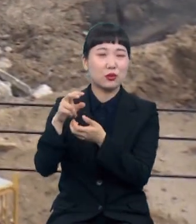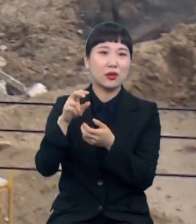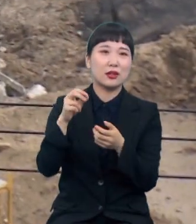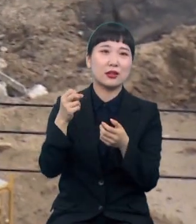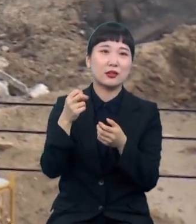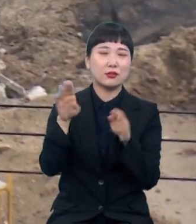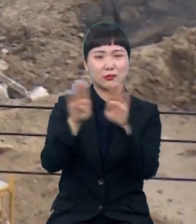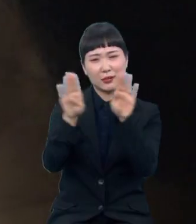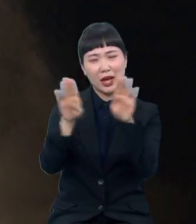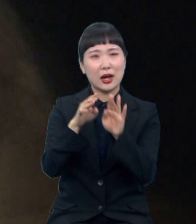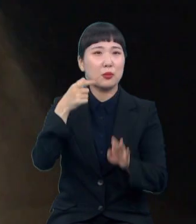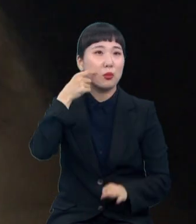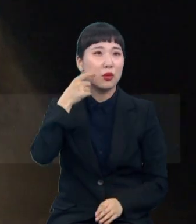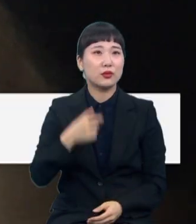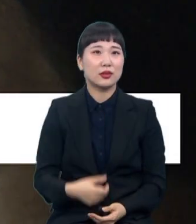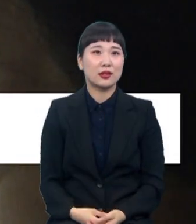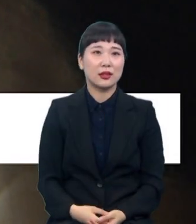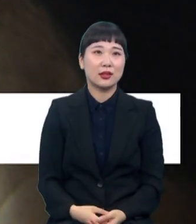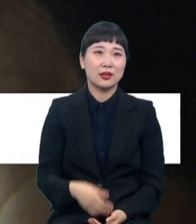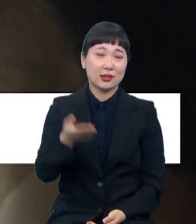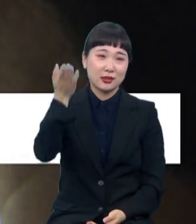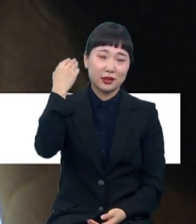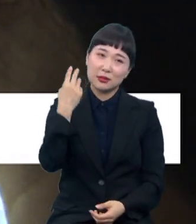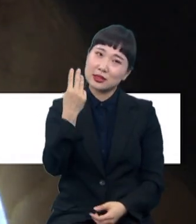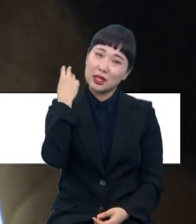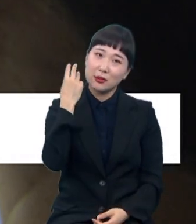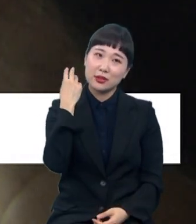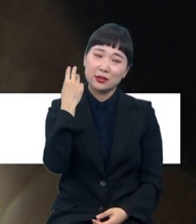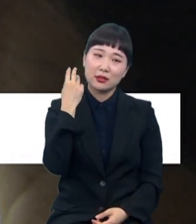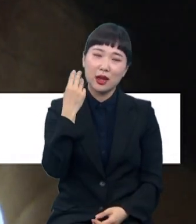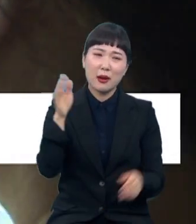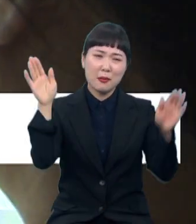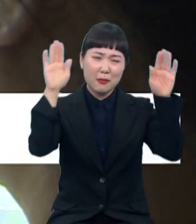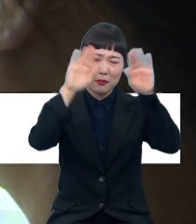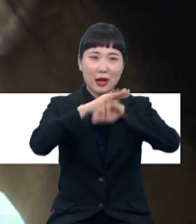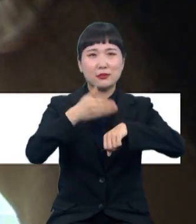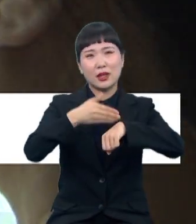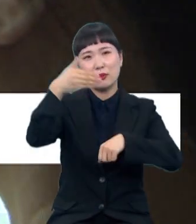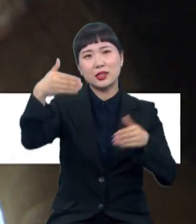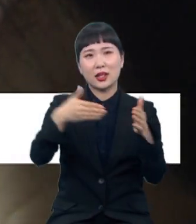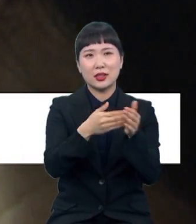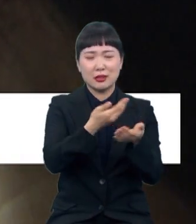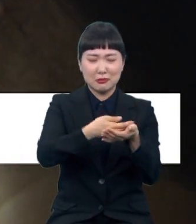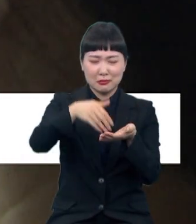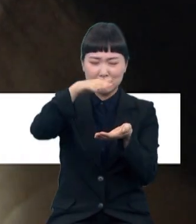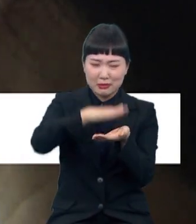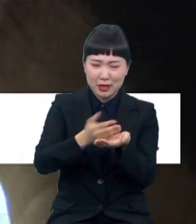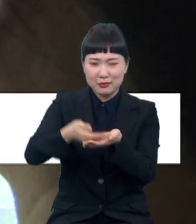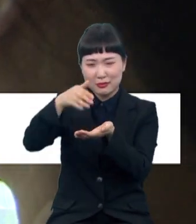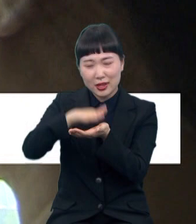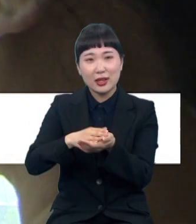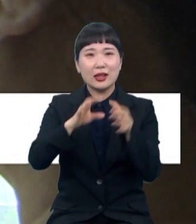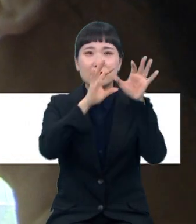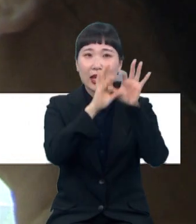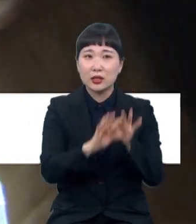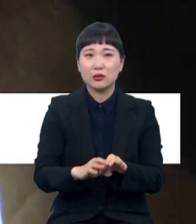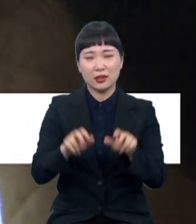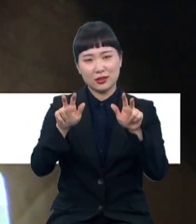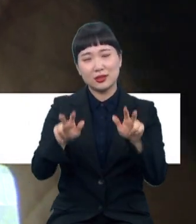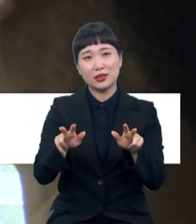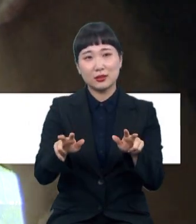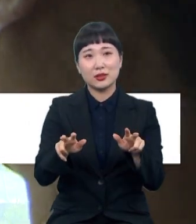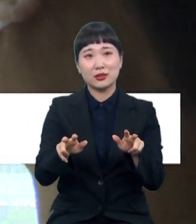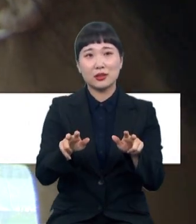3일 전인가는 밤 9시까지 했어요. 깜깜할 때요. 네. 그러면 지금이야 이제는